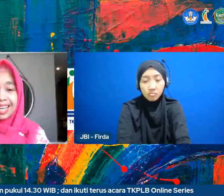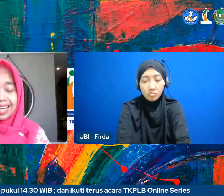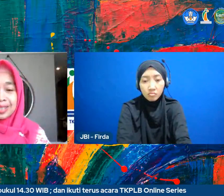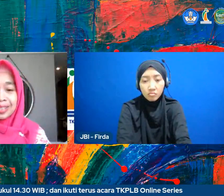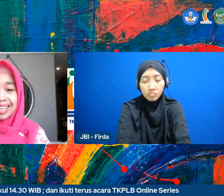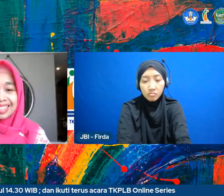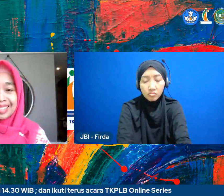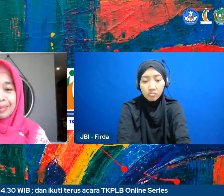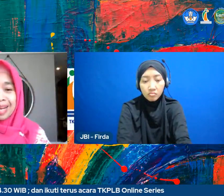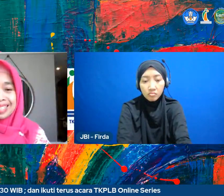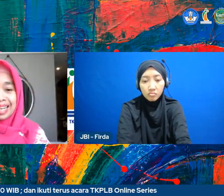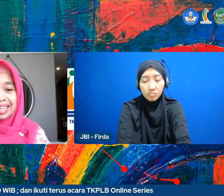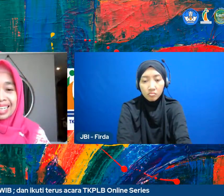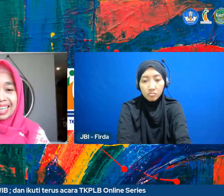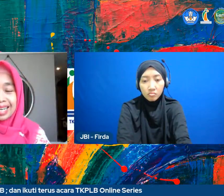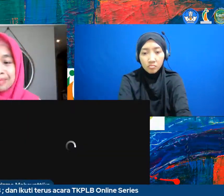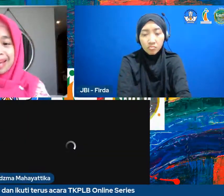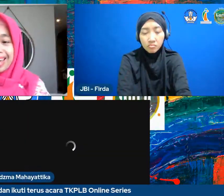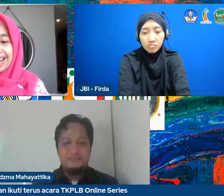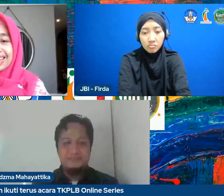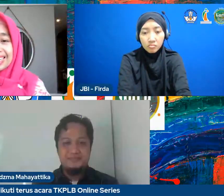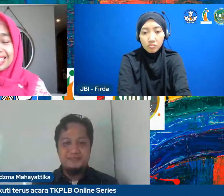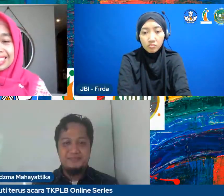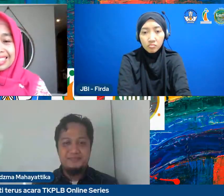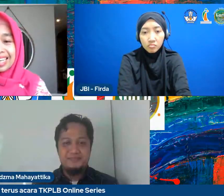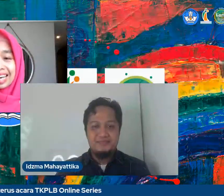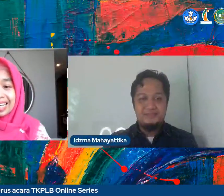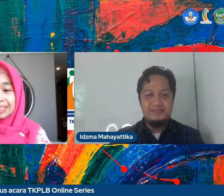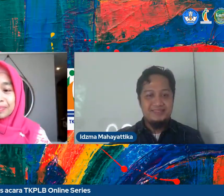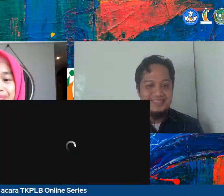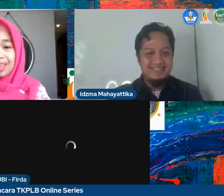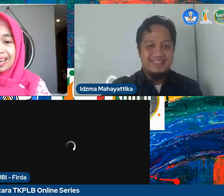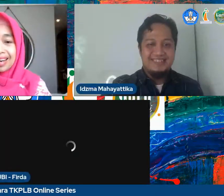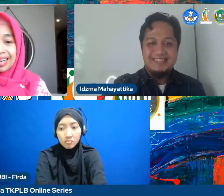kita lanjutkan ke pembahasan dari Kak Isma ya. Ya.